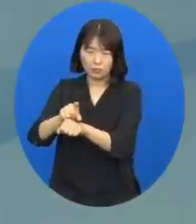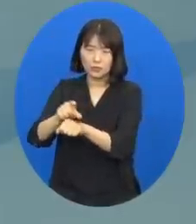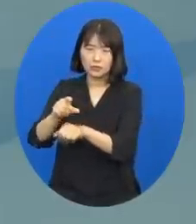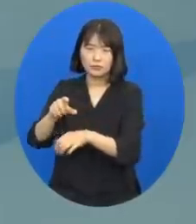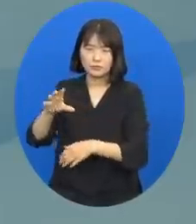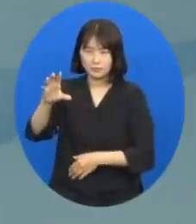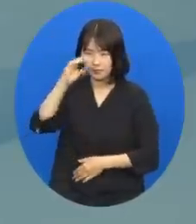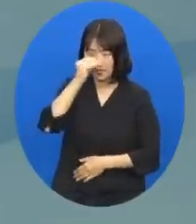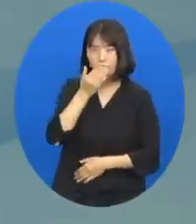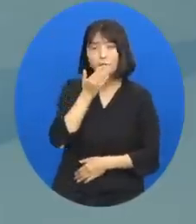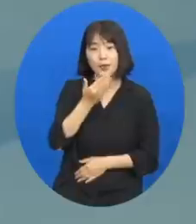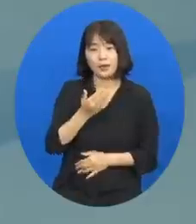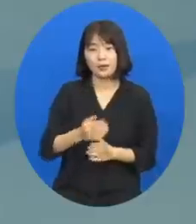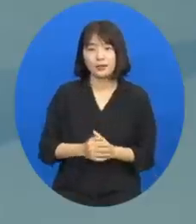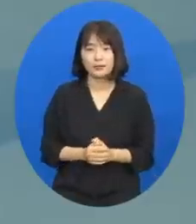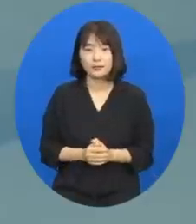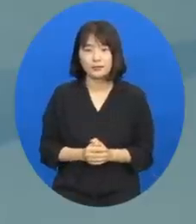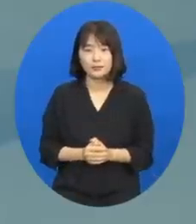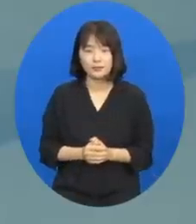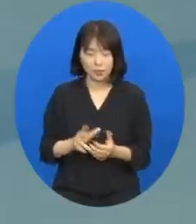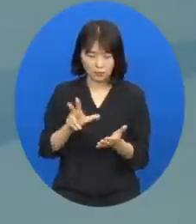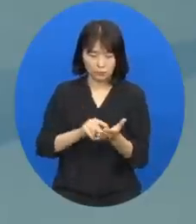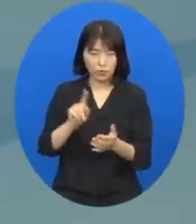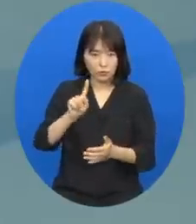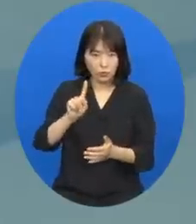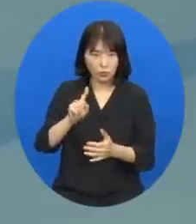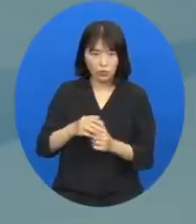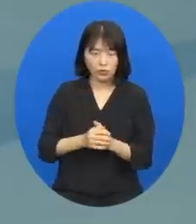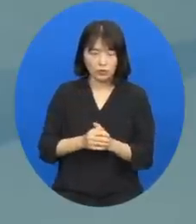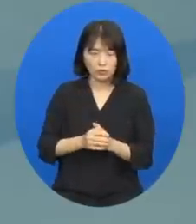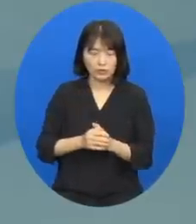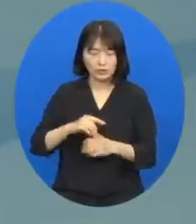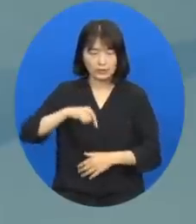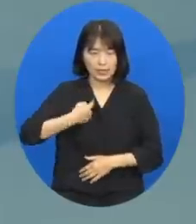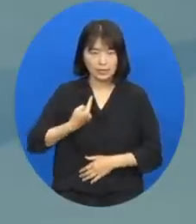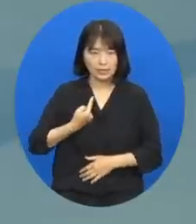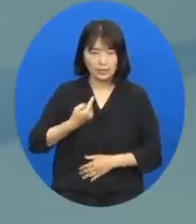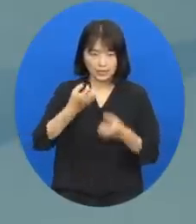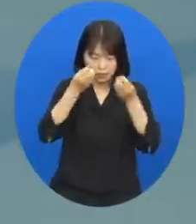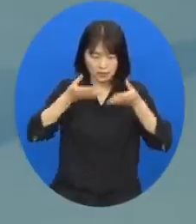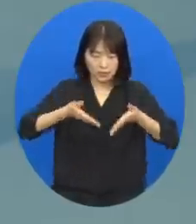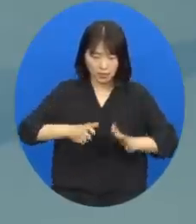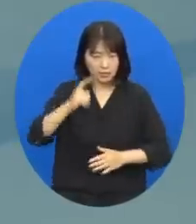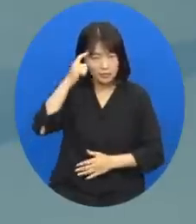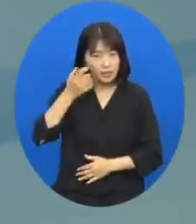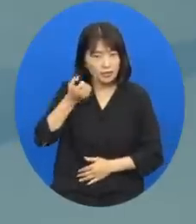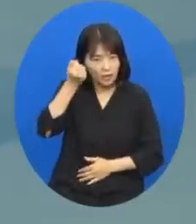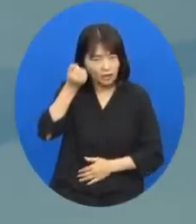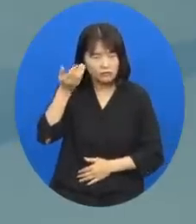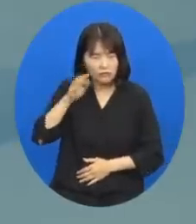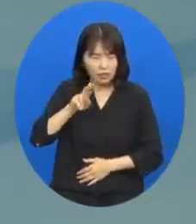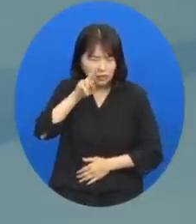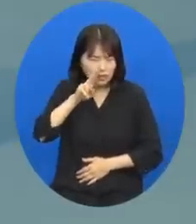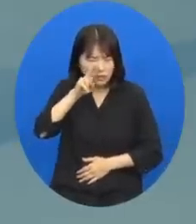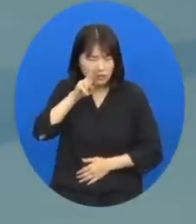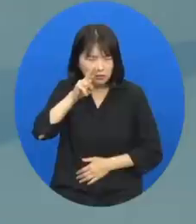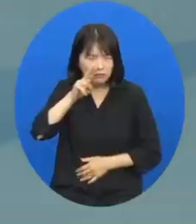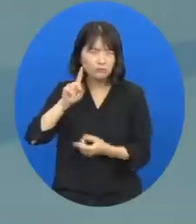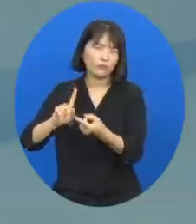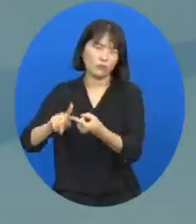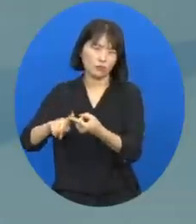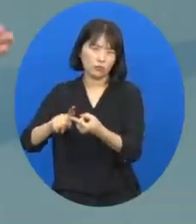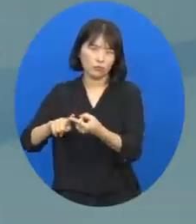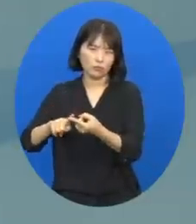것입니다 문제는 자신의 거듭났다 고 했는데 생각하는데 시기심이 극복이 안되는 경우입니다 이